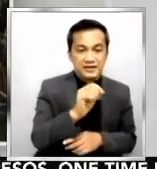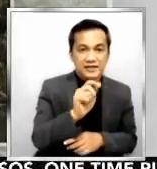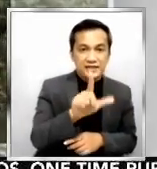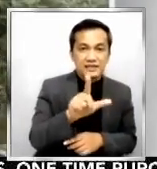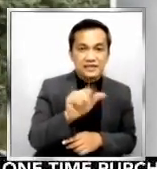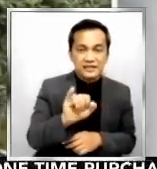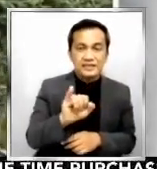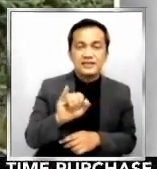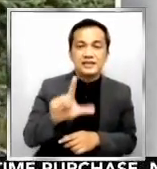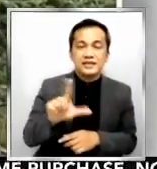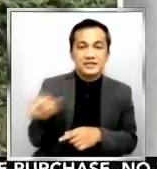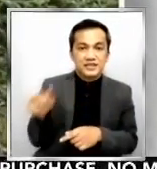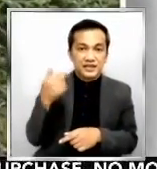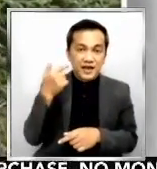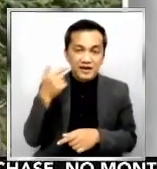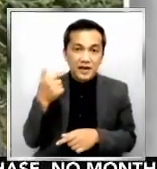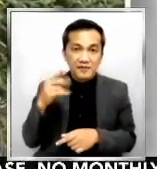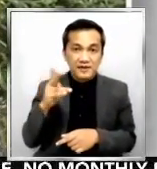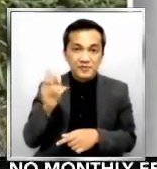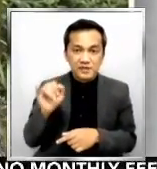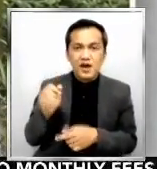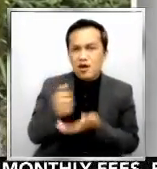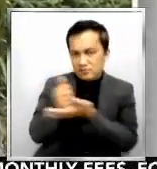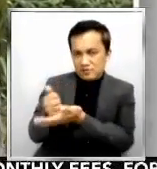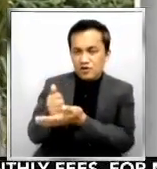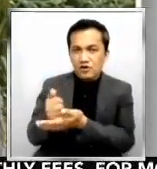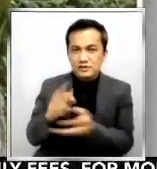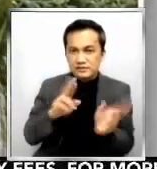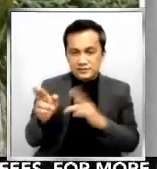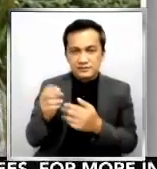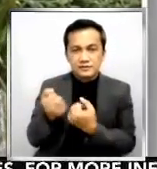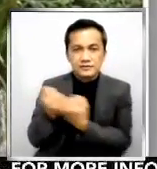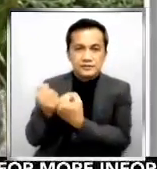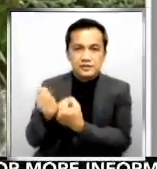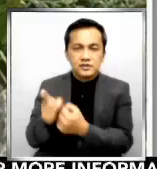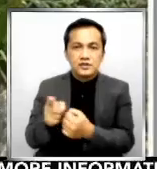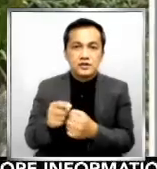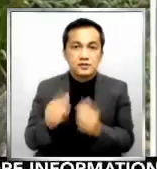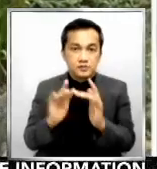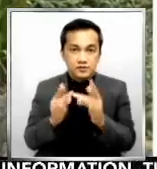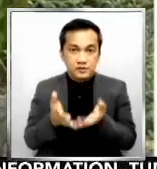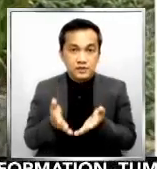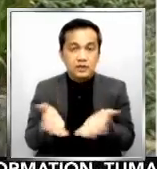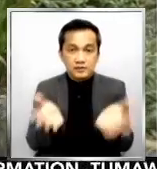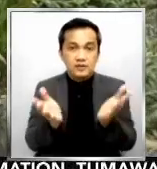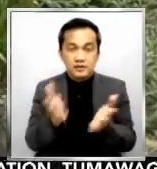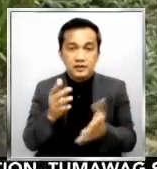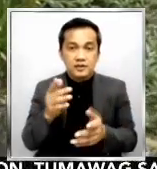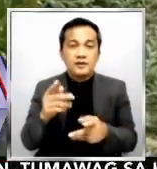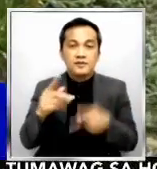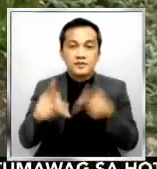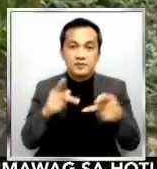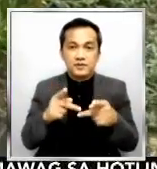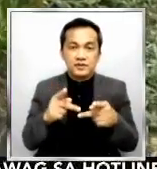back. Hinikayat din ng Kapuso couple ng netizens na makiisa sa pag-aalaga ng kalikasan.